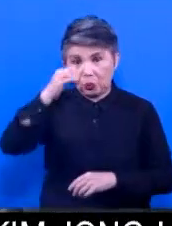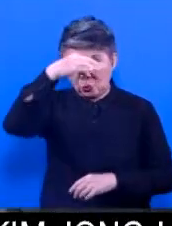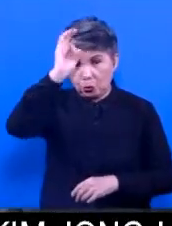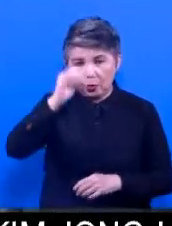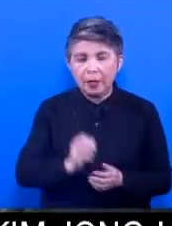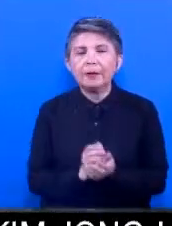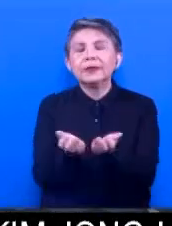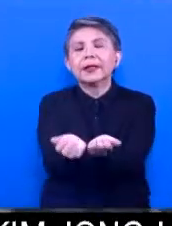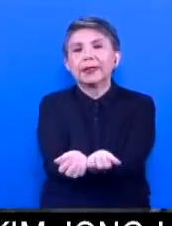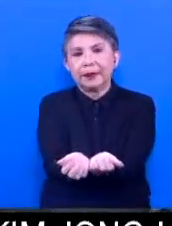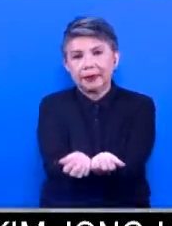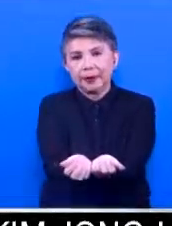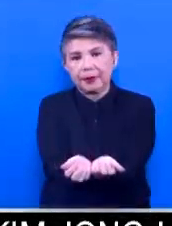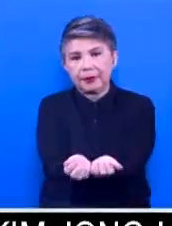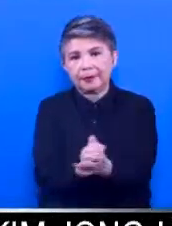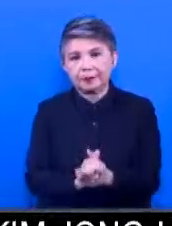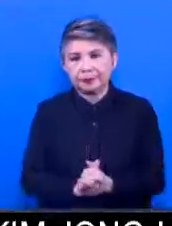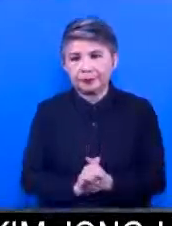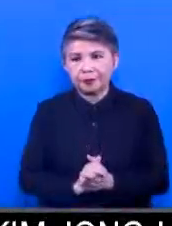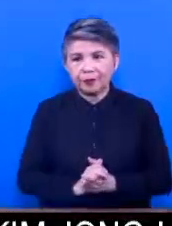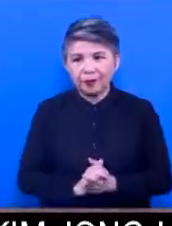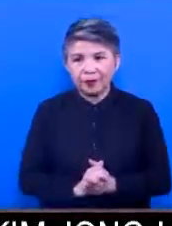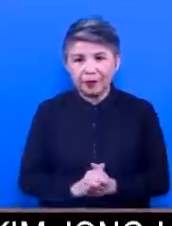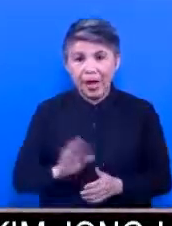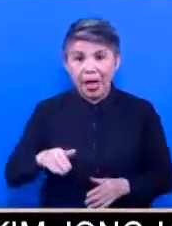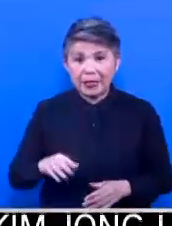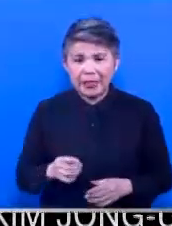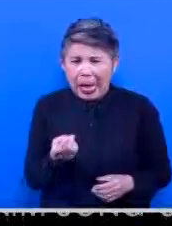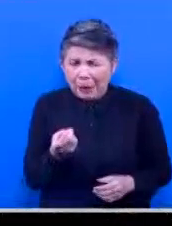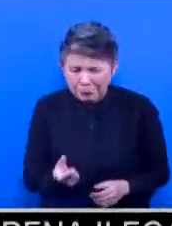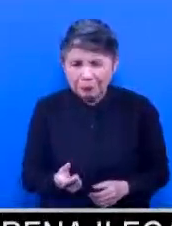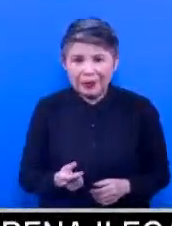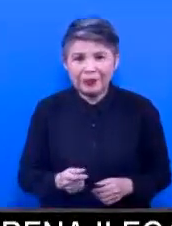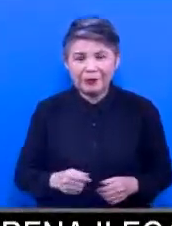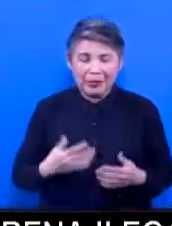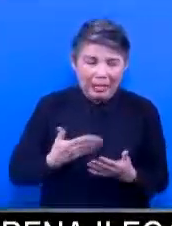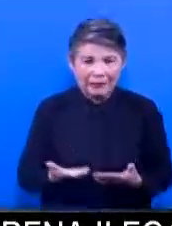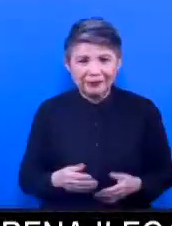untuk menyerahkan diri.